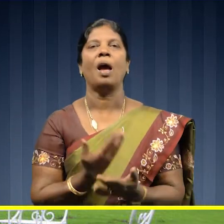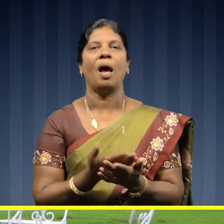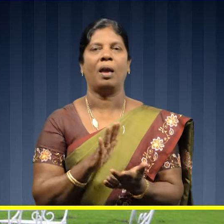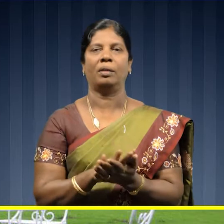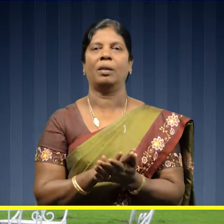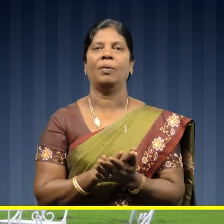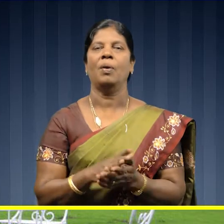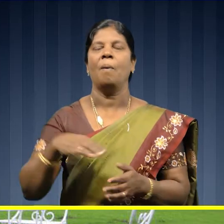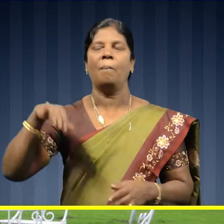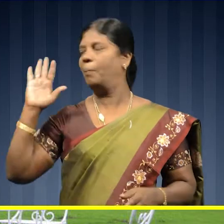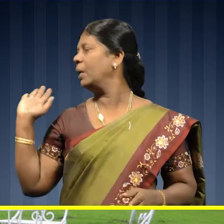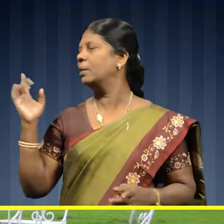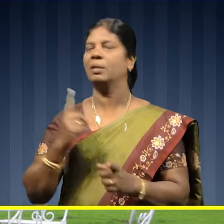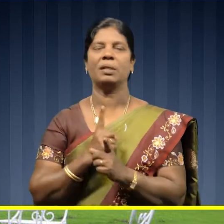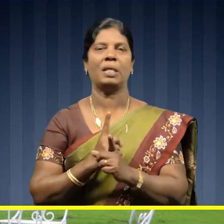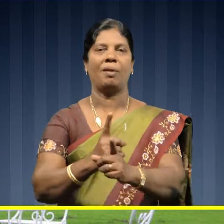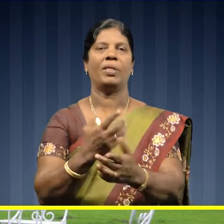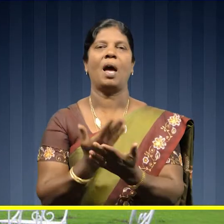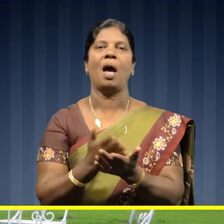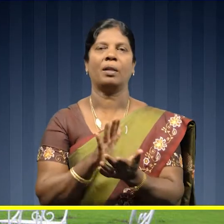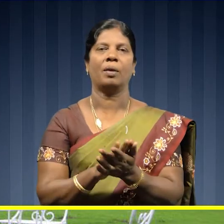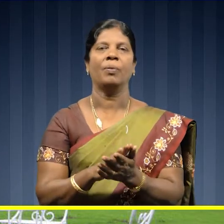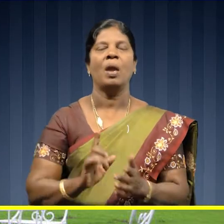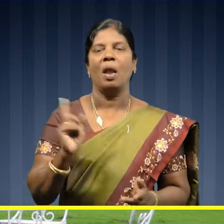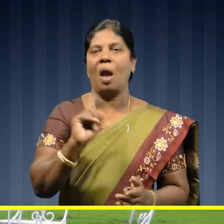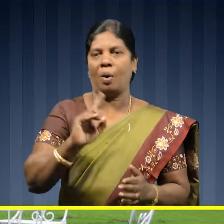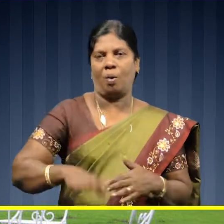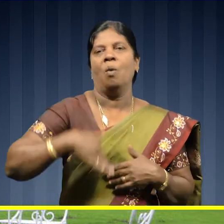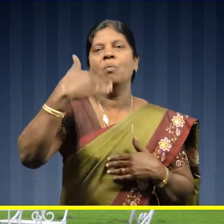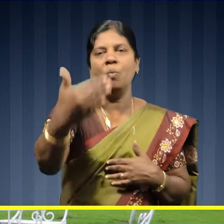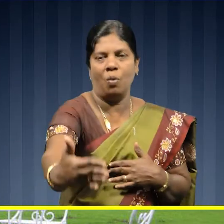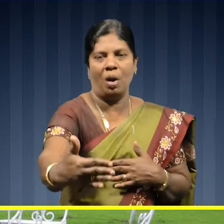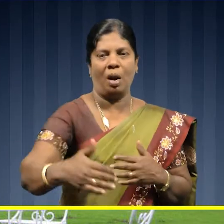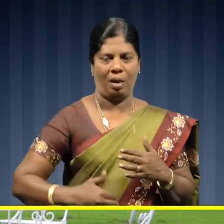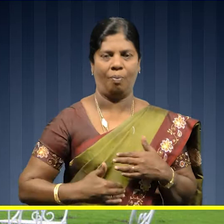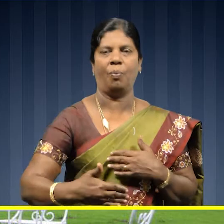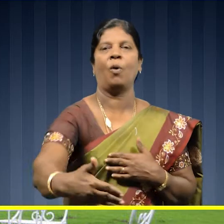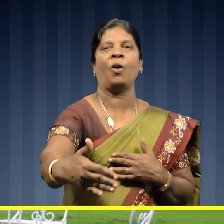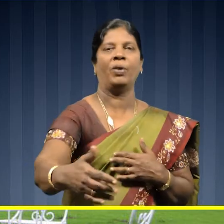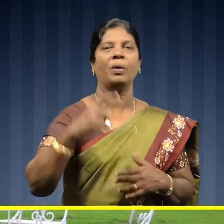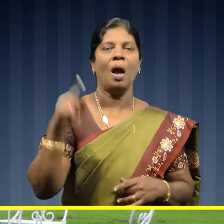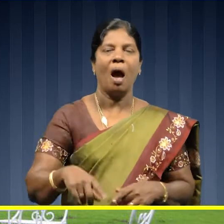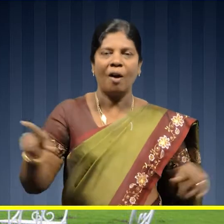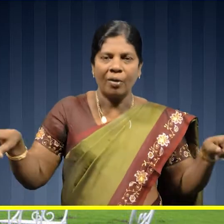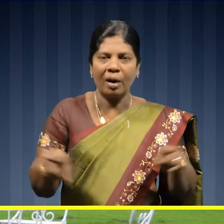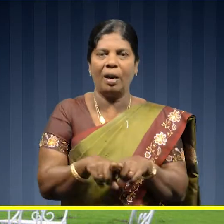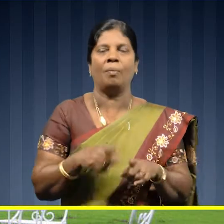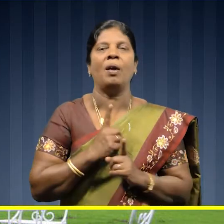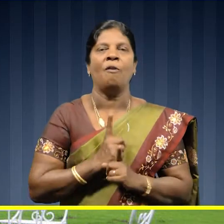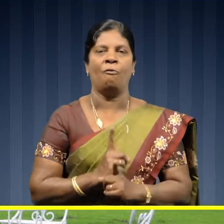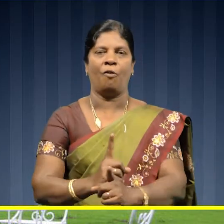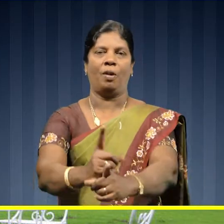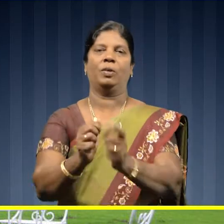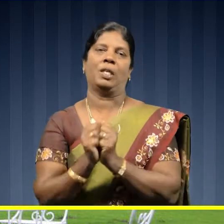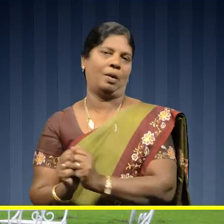அர்த்தம் நீங்கள் புரிந்து கொண்டீர்கள் அல்லவா? பின் செல்வது என்றால் அர்த்தம் என்ன? நமக்கு யாரோ ஒருவர் முன்னோடி இருக்க வேண்டும், அவரை நாம்